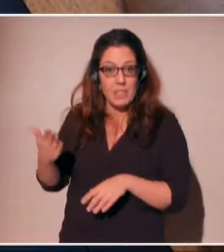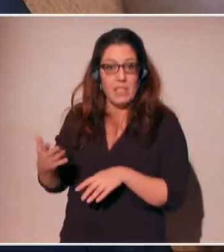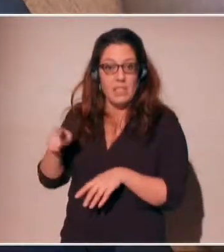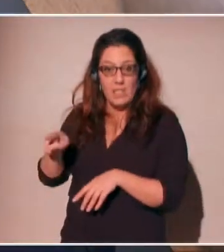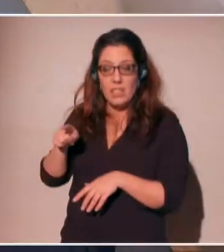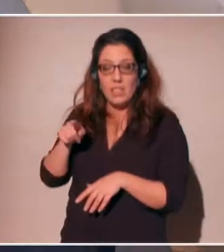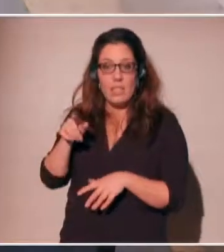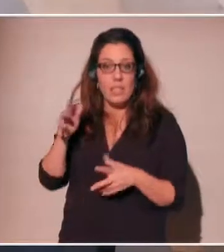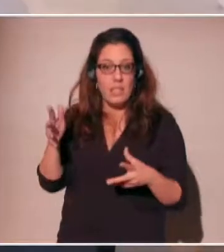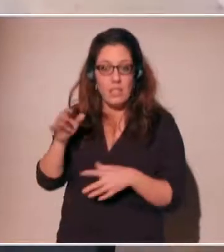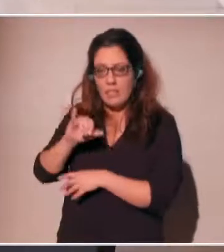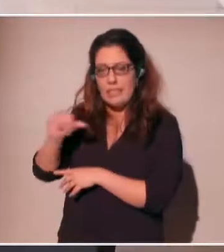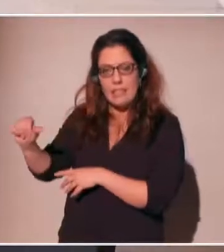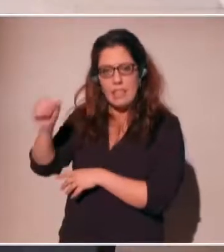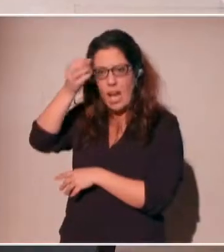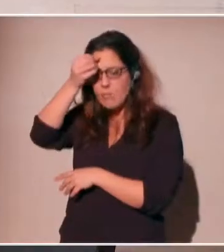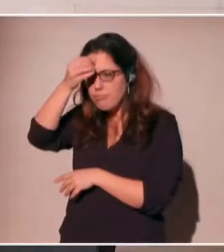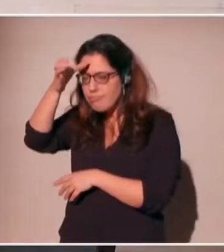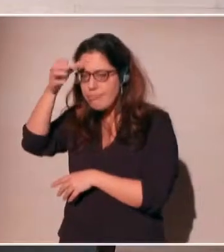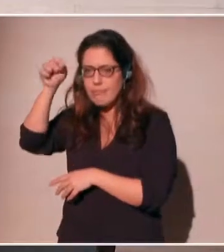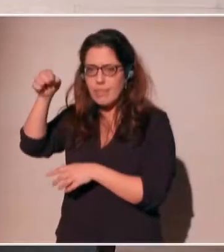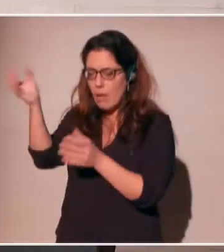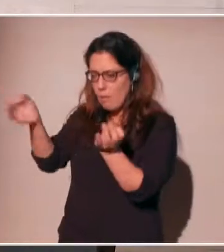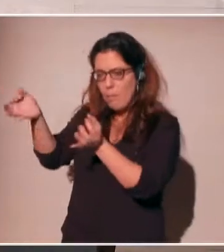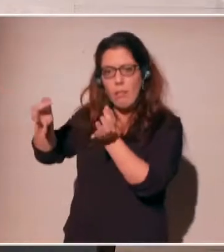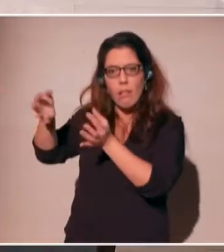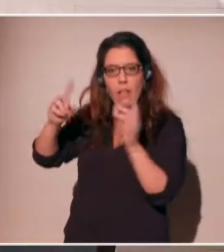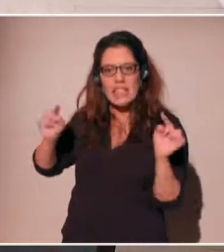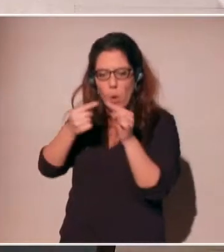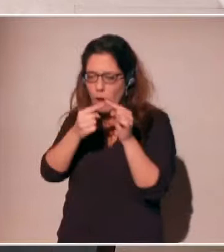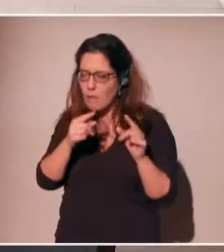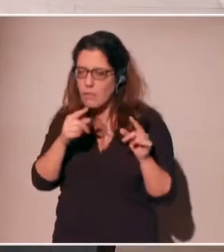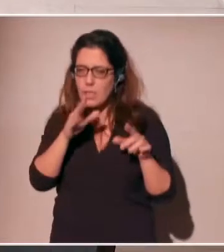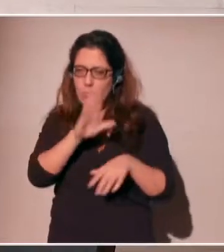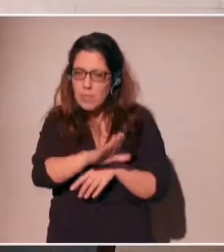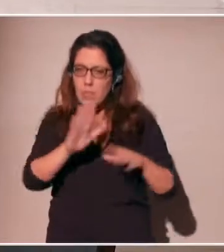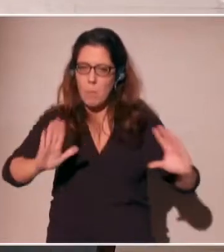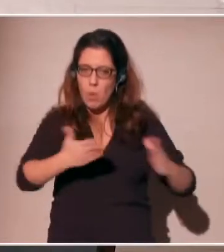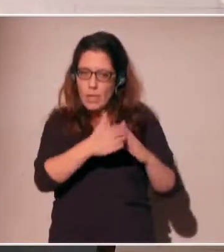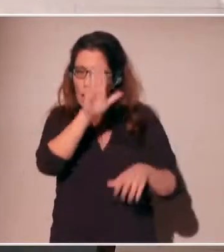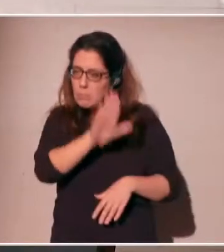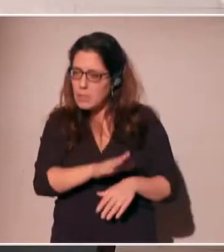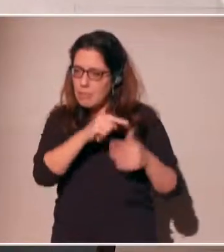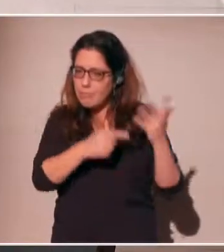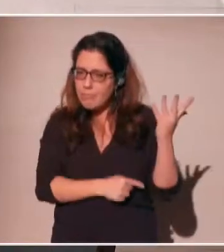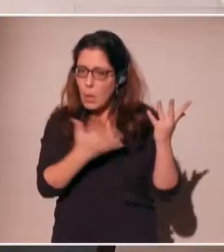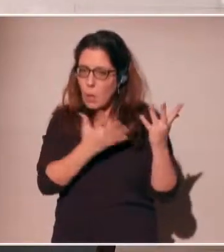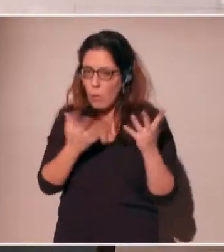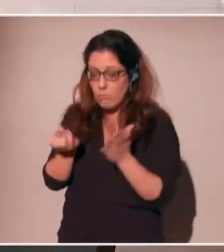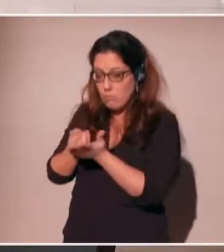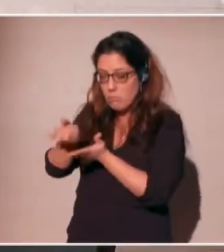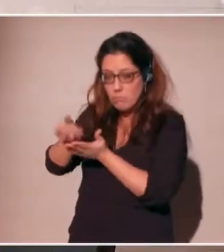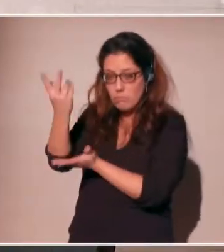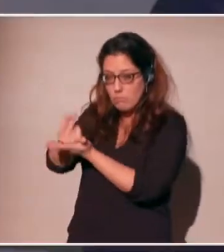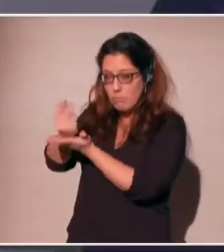approfondi sur la géographie d'une montagne, eh bien, à ce moment-là, vous pouvez prendre ces données, des données réelles,